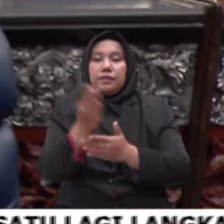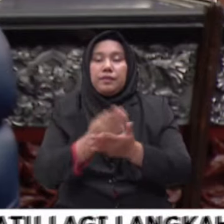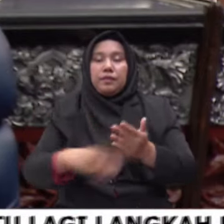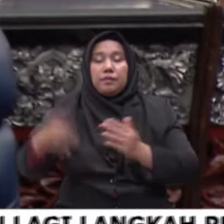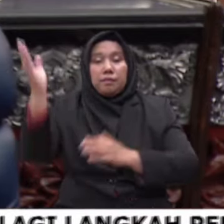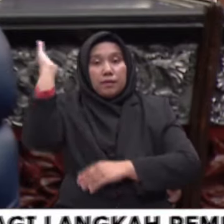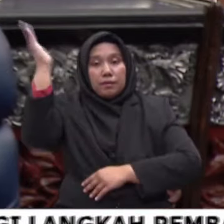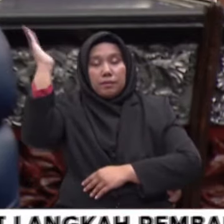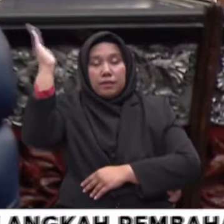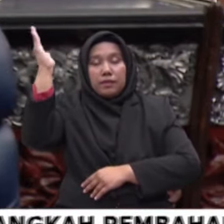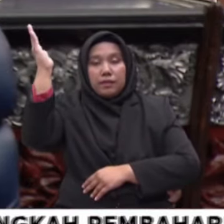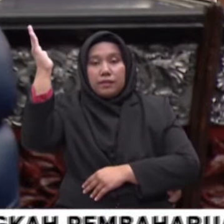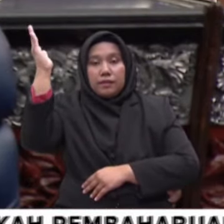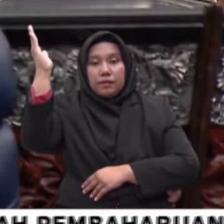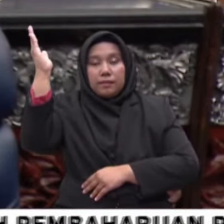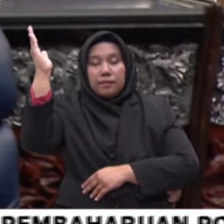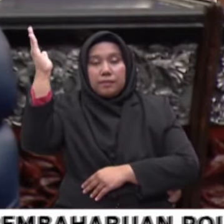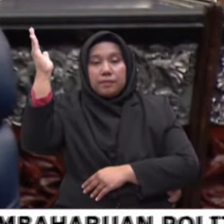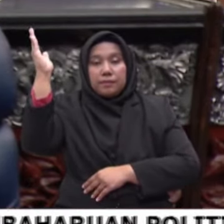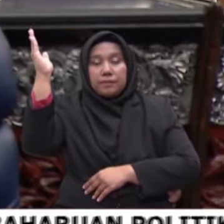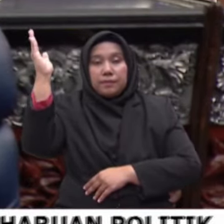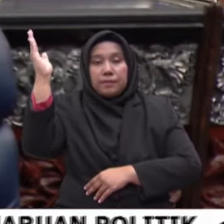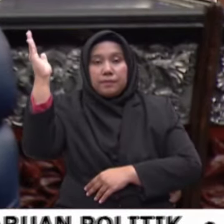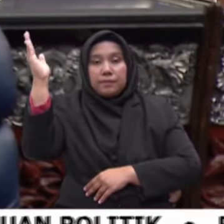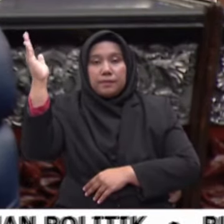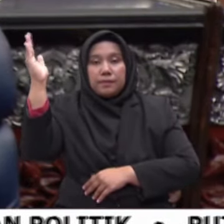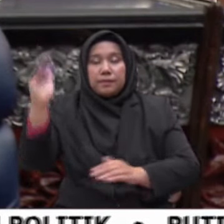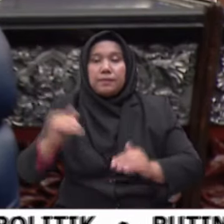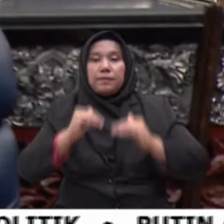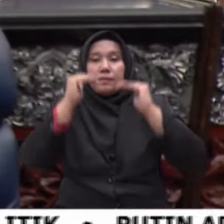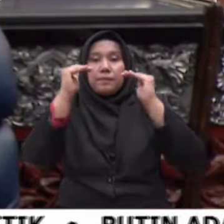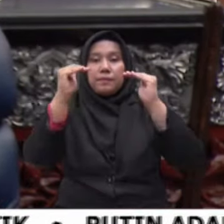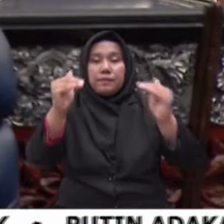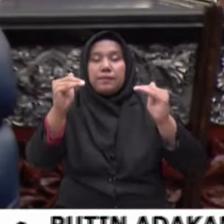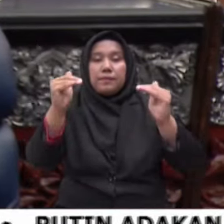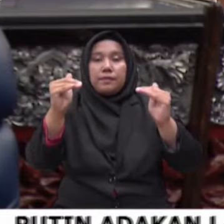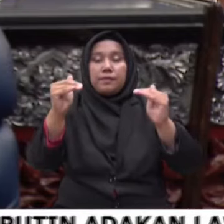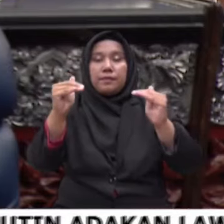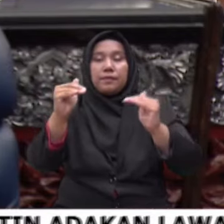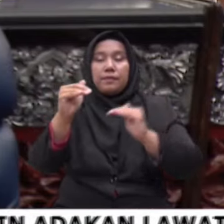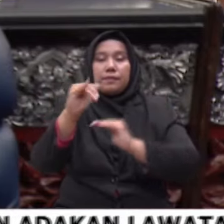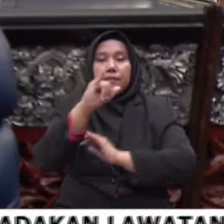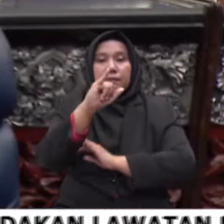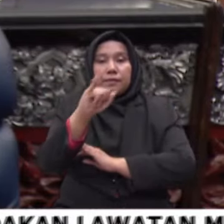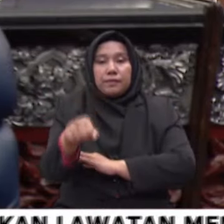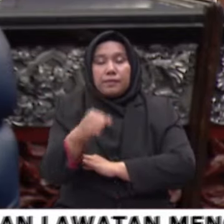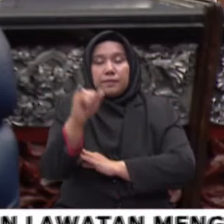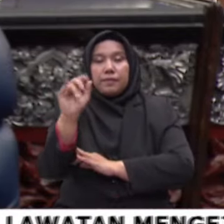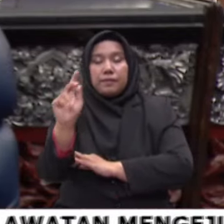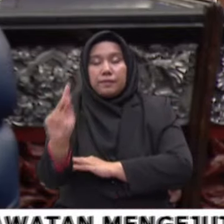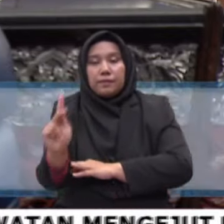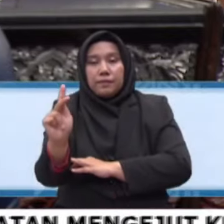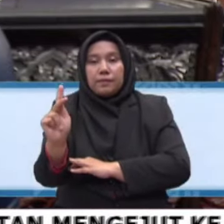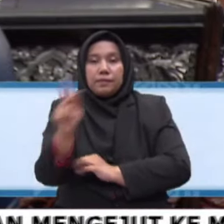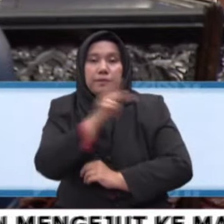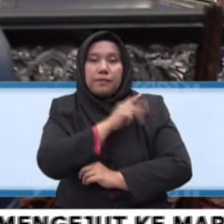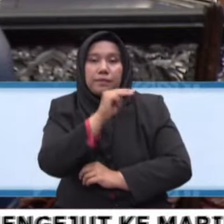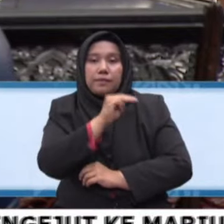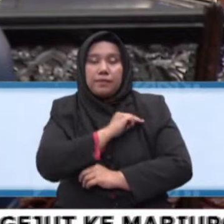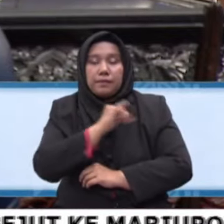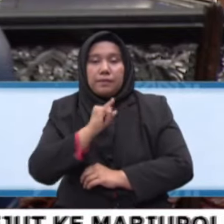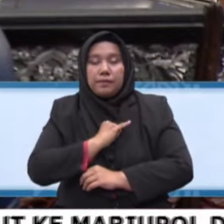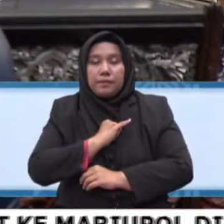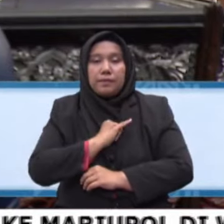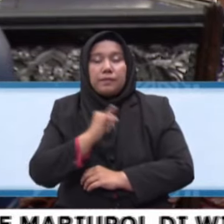perbahasan er er di peringkat jawatankuasa bagi kementerian. Er saya saya